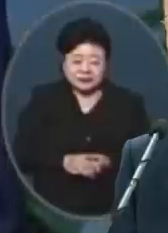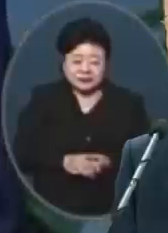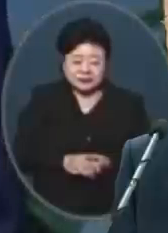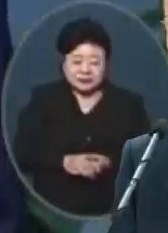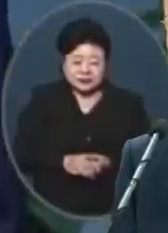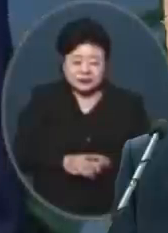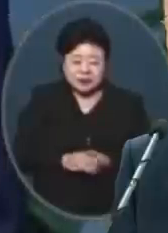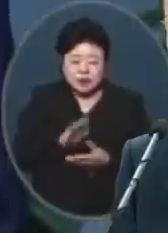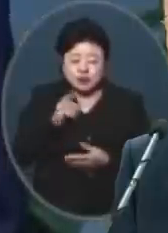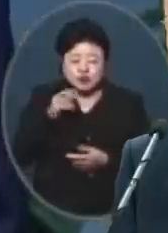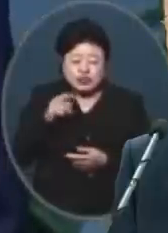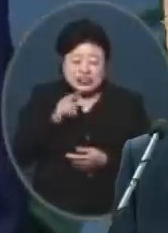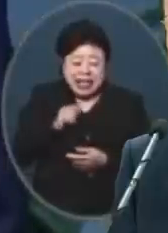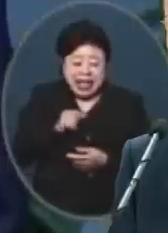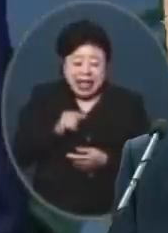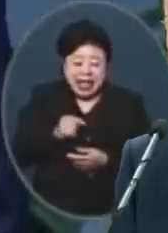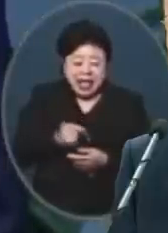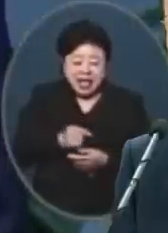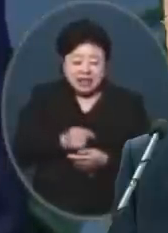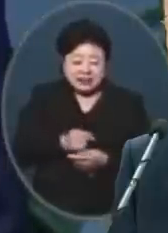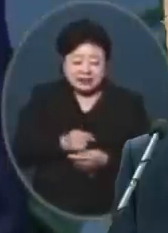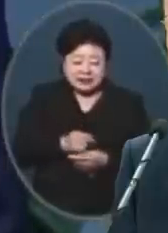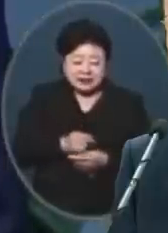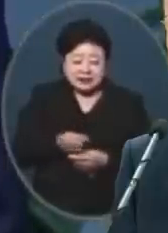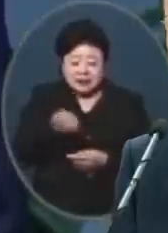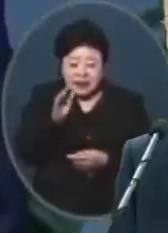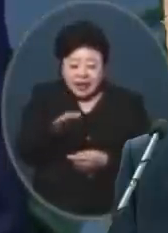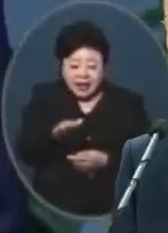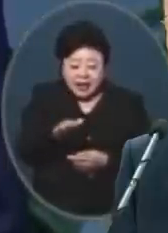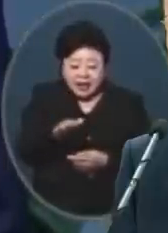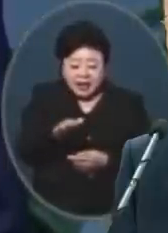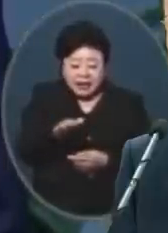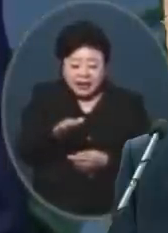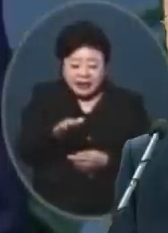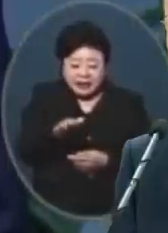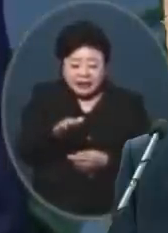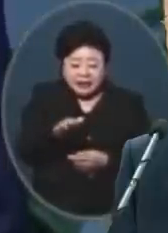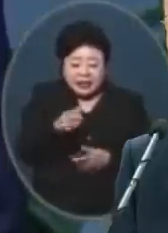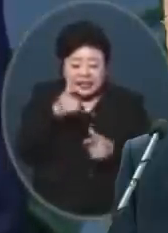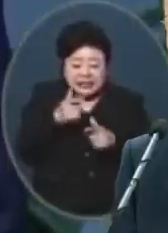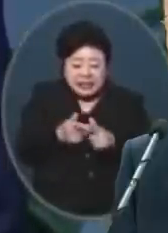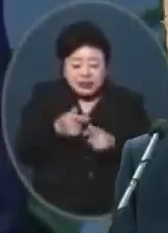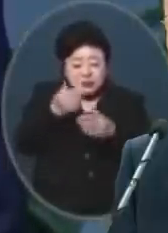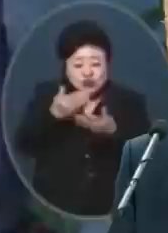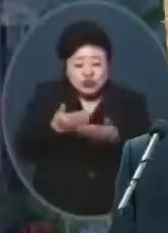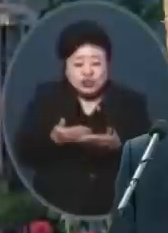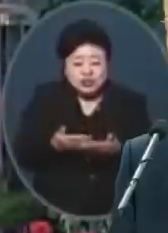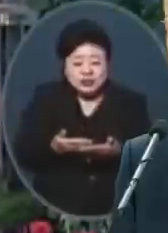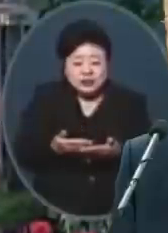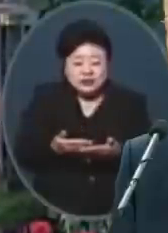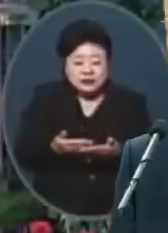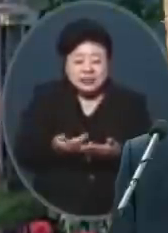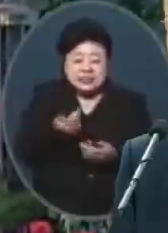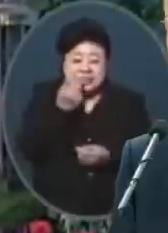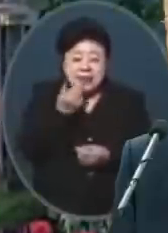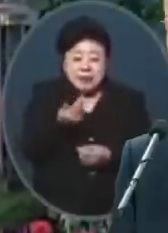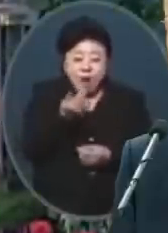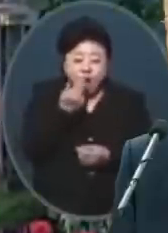죽을 수 있는 생명 부식에 그러나 예수님이 주시는